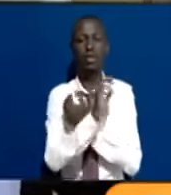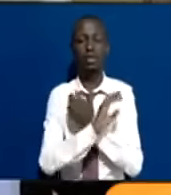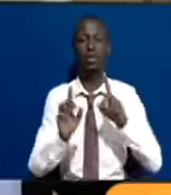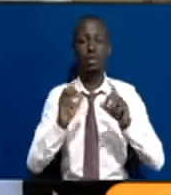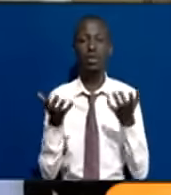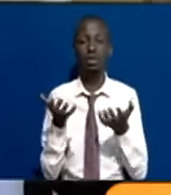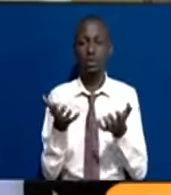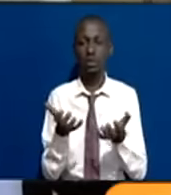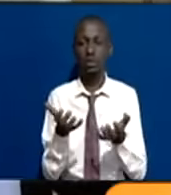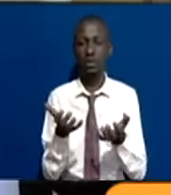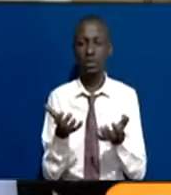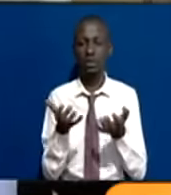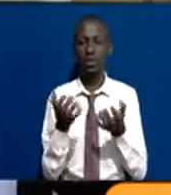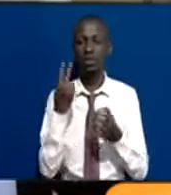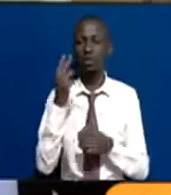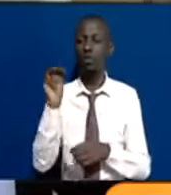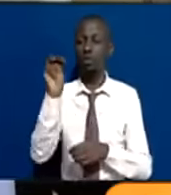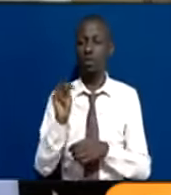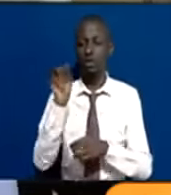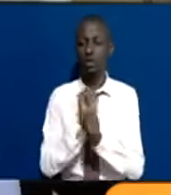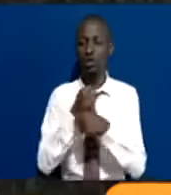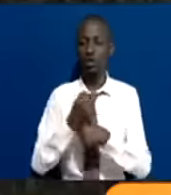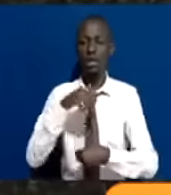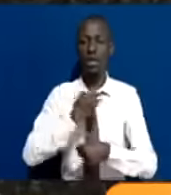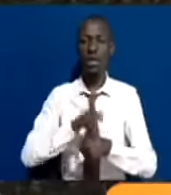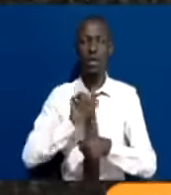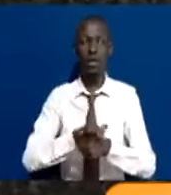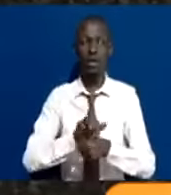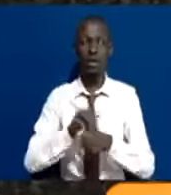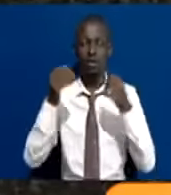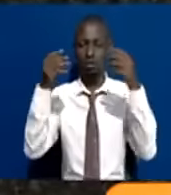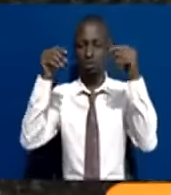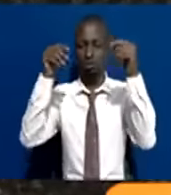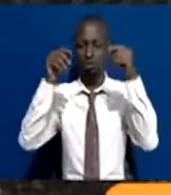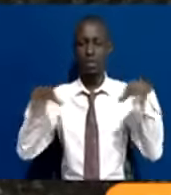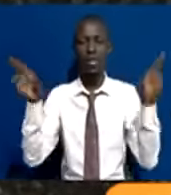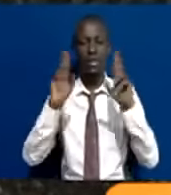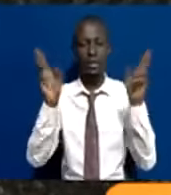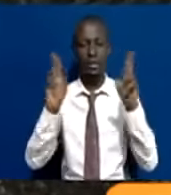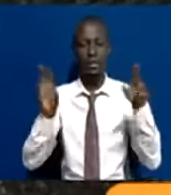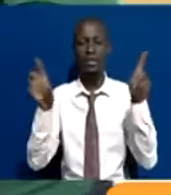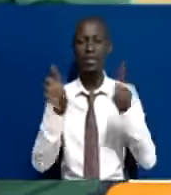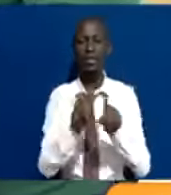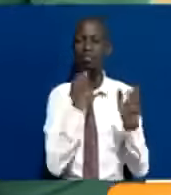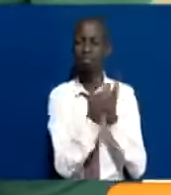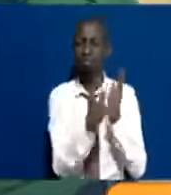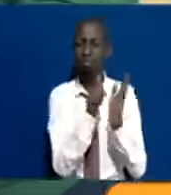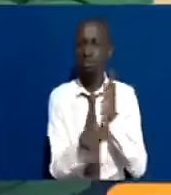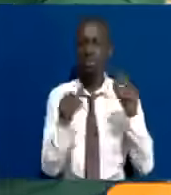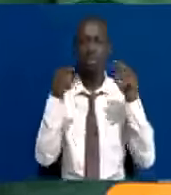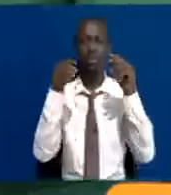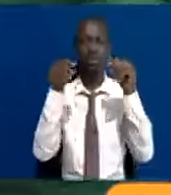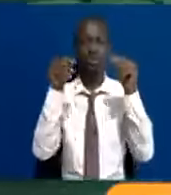tunahitaji takriban shilingi milioni 2 kutengeneza kwa wingi. Unga ulio tayari ukifanana na unga wa mahindi.